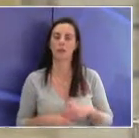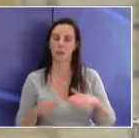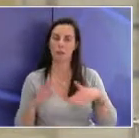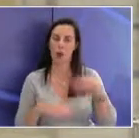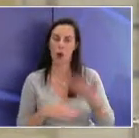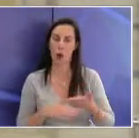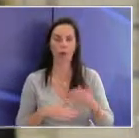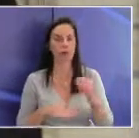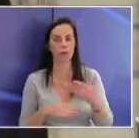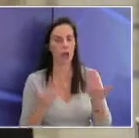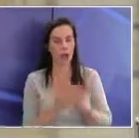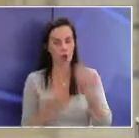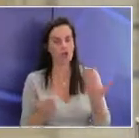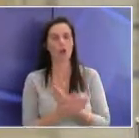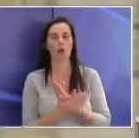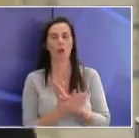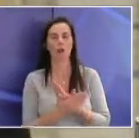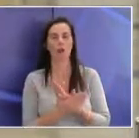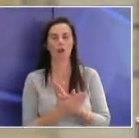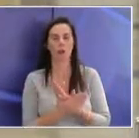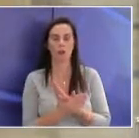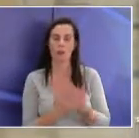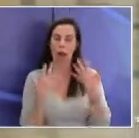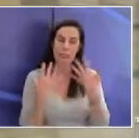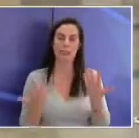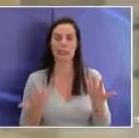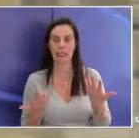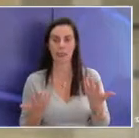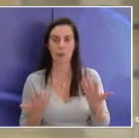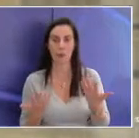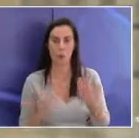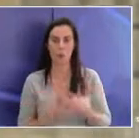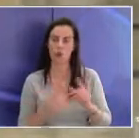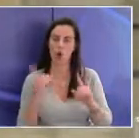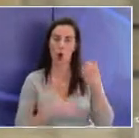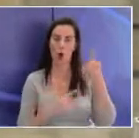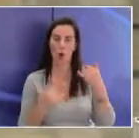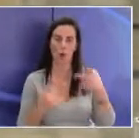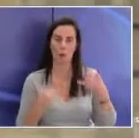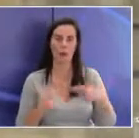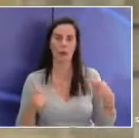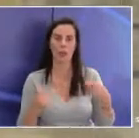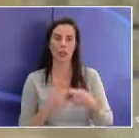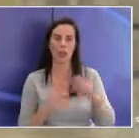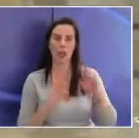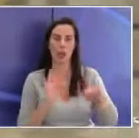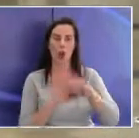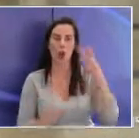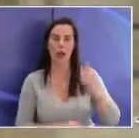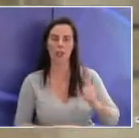עוד עדכונים ודיווחים מהדרמה או לא דרמה שמתחוללת כאן בנוגע לחוק